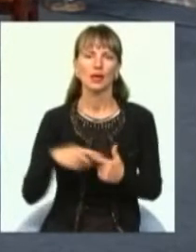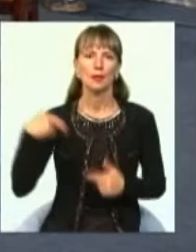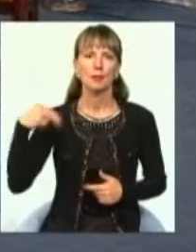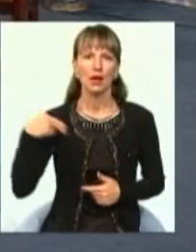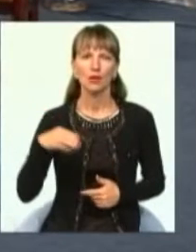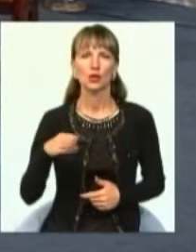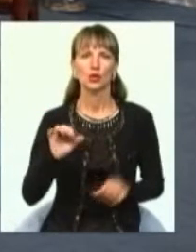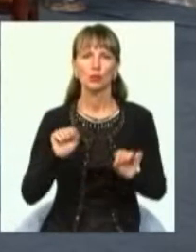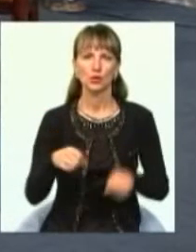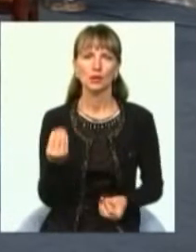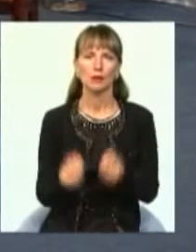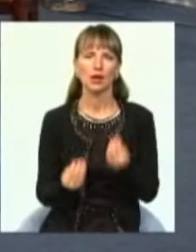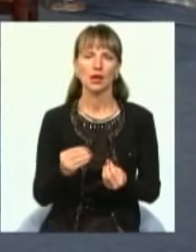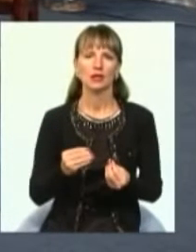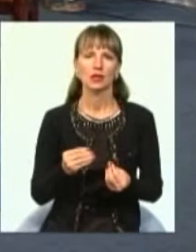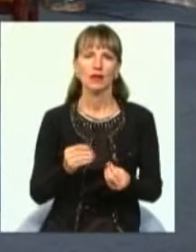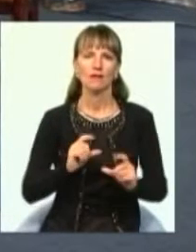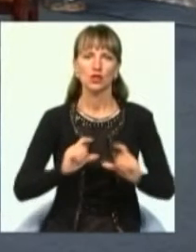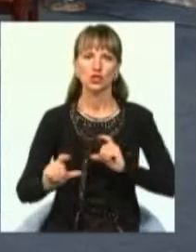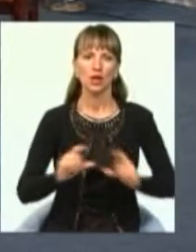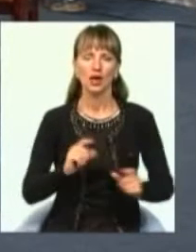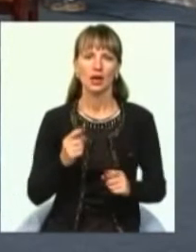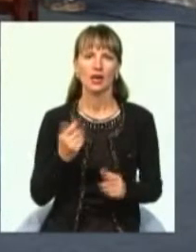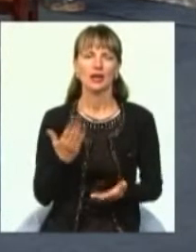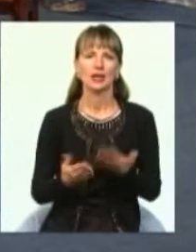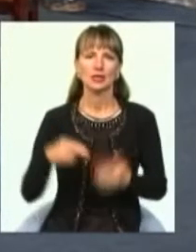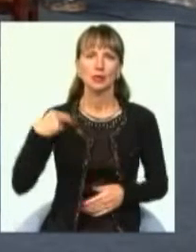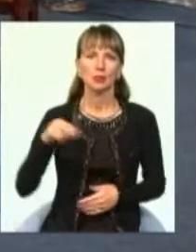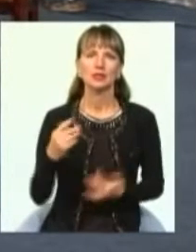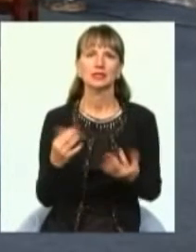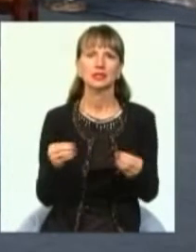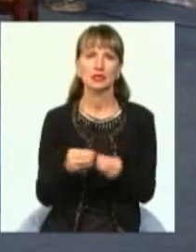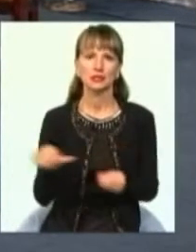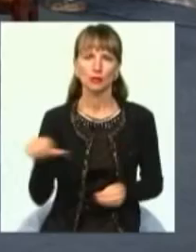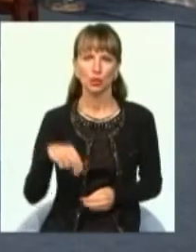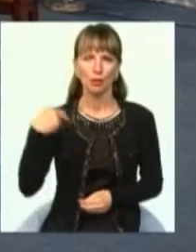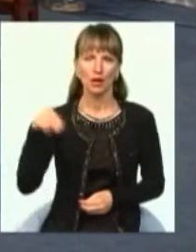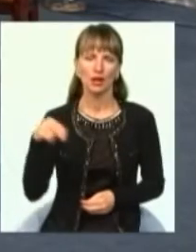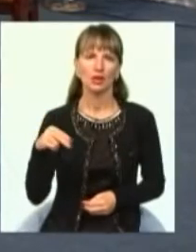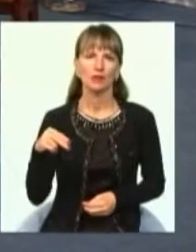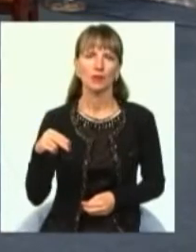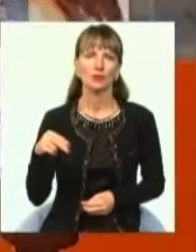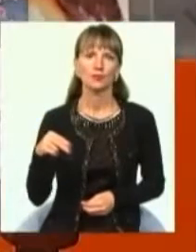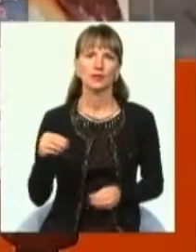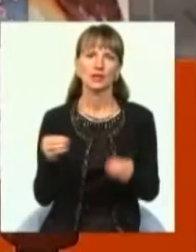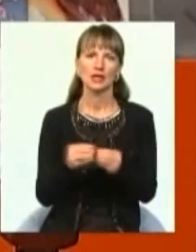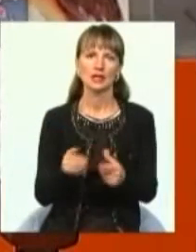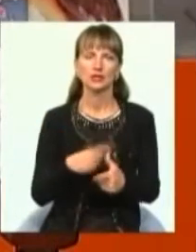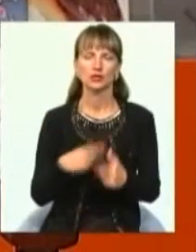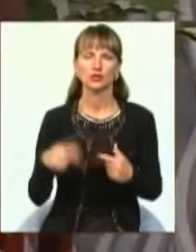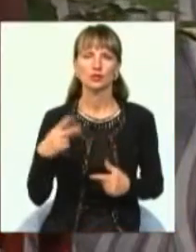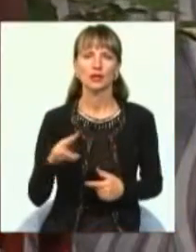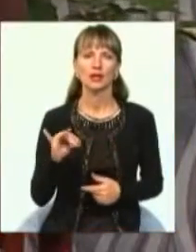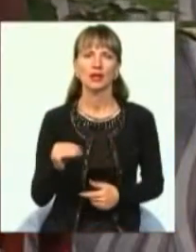то можна і пограти в шахи. Звичайно, це буде, ну, якщо перерва, там, скільки у вас? 10 хвилин перерва, наприклад? 10 так? Чи 20. І,